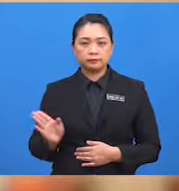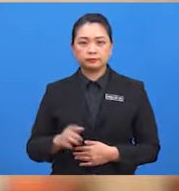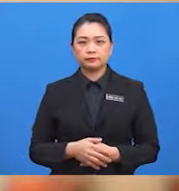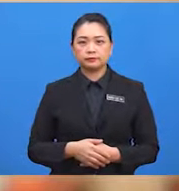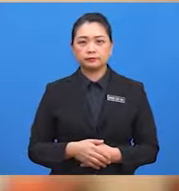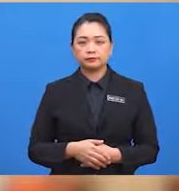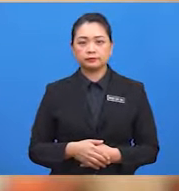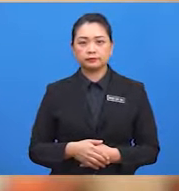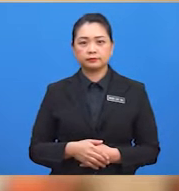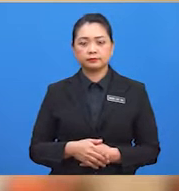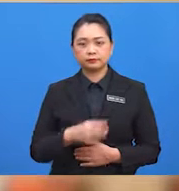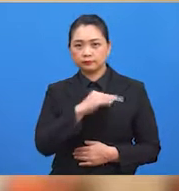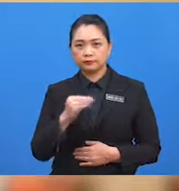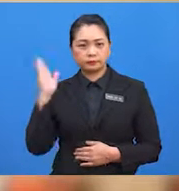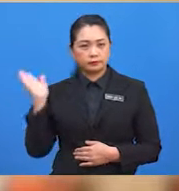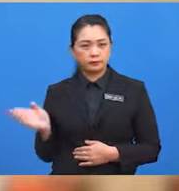tamadun Indus